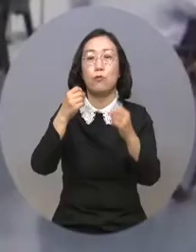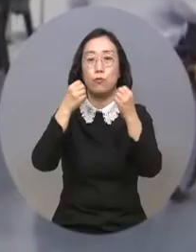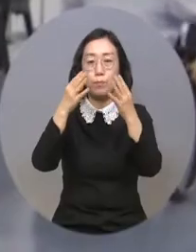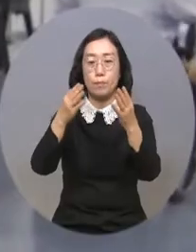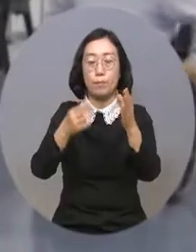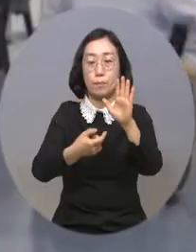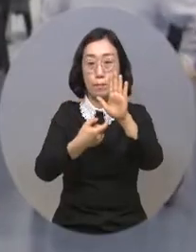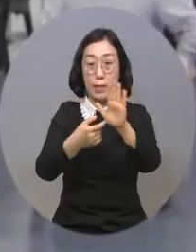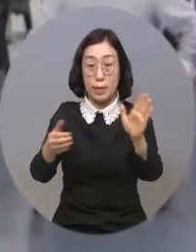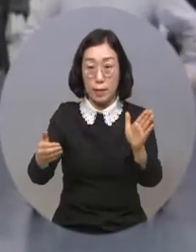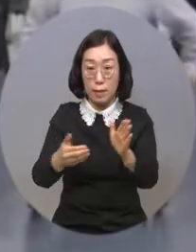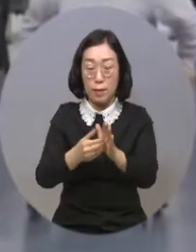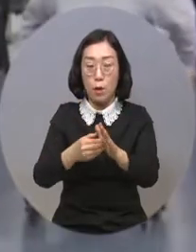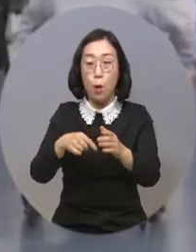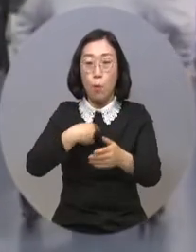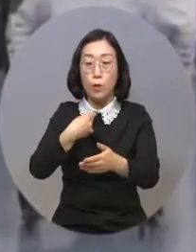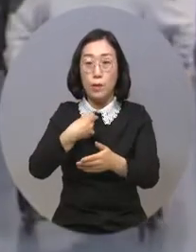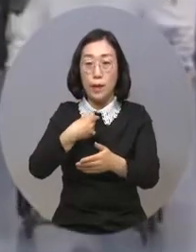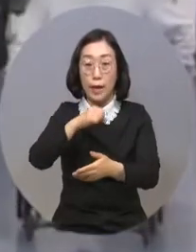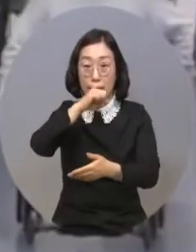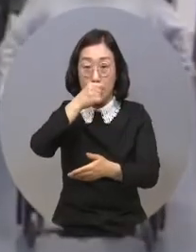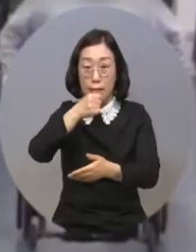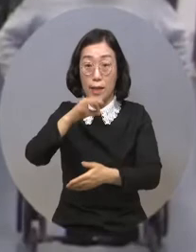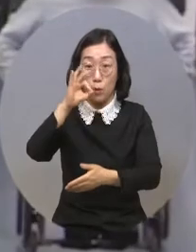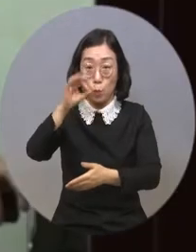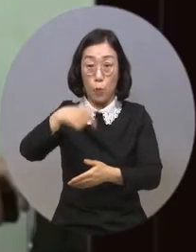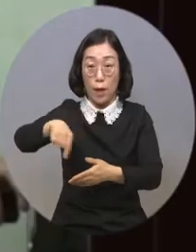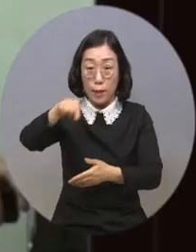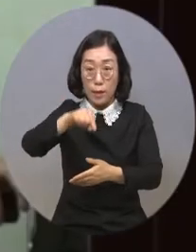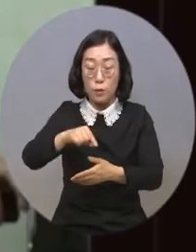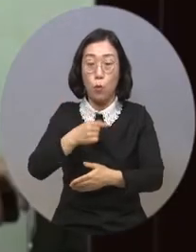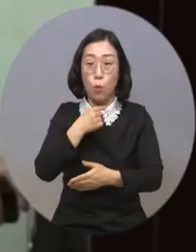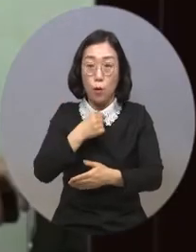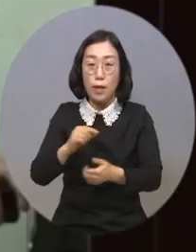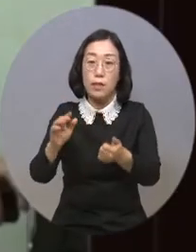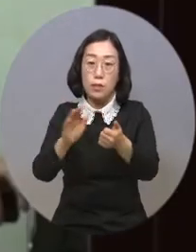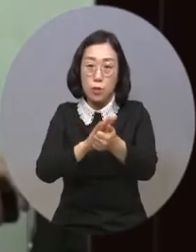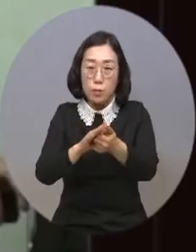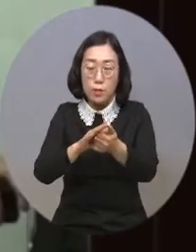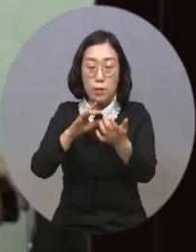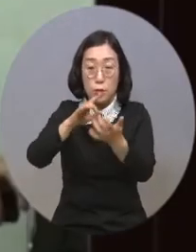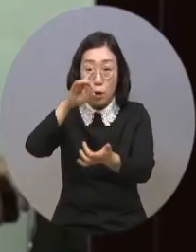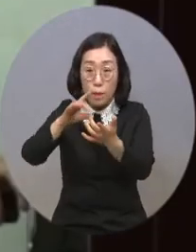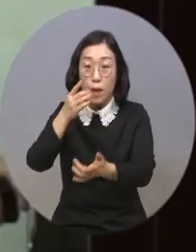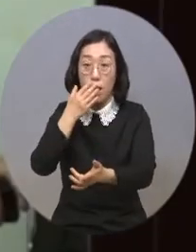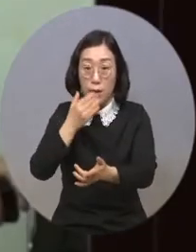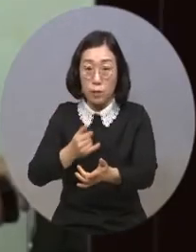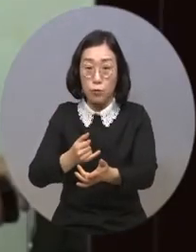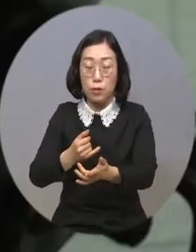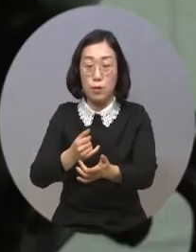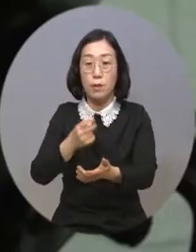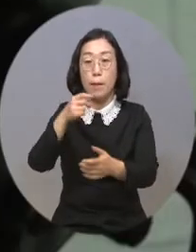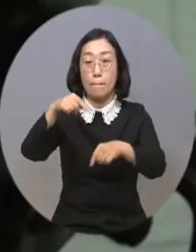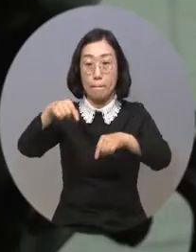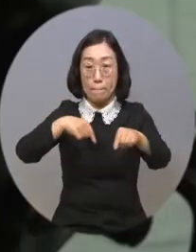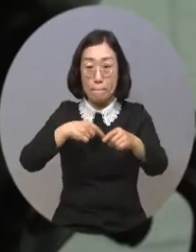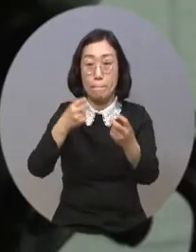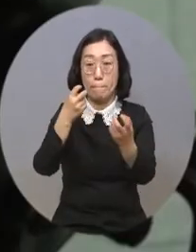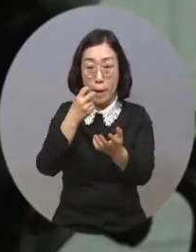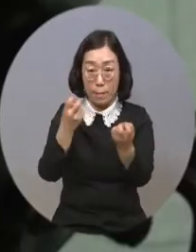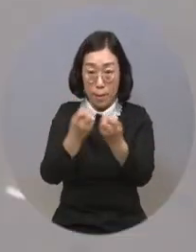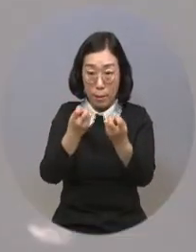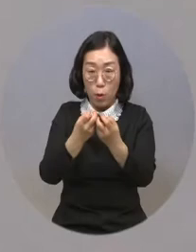재는 본인에게 할당된 예산 내에서 원하는 복지 서비스를 선택할 수 있는 제도로 이용자의 서비스